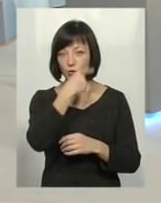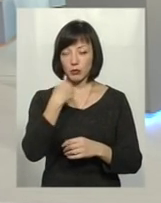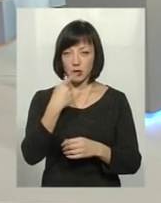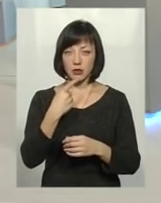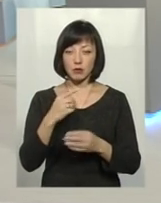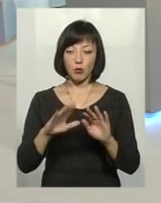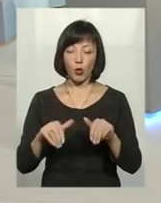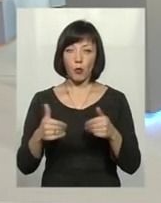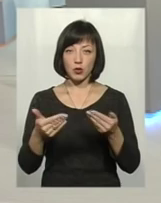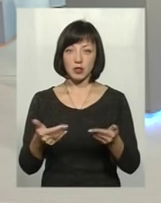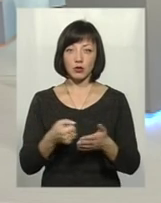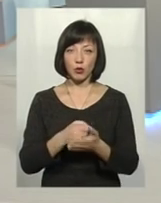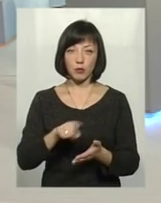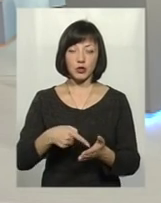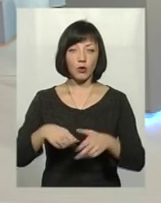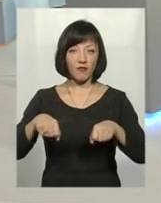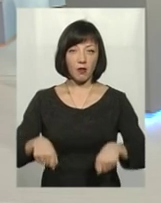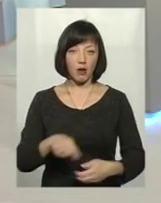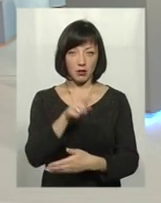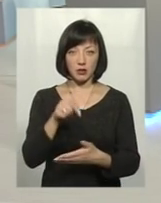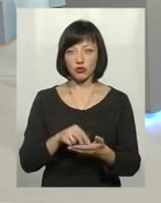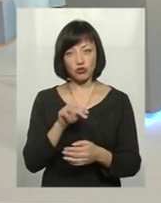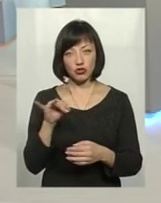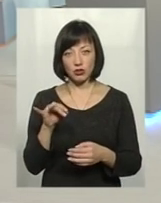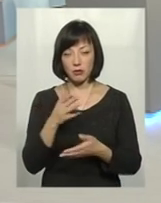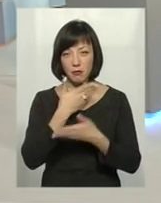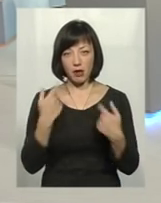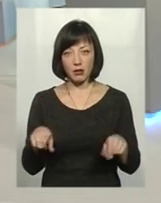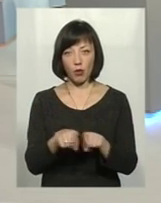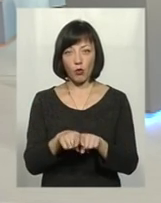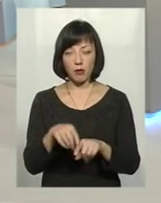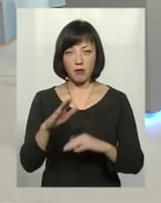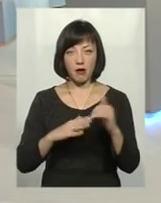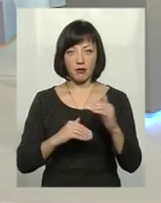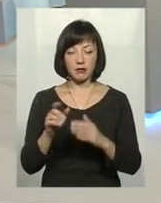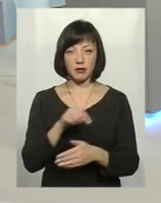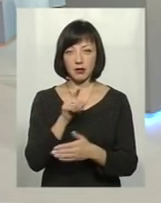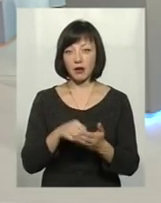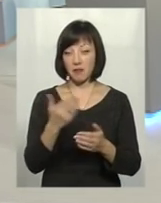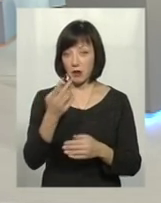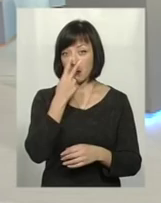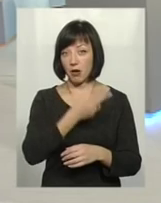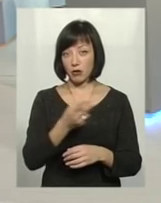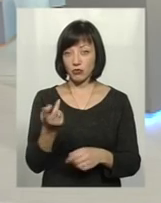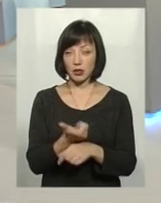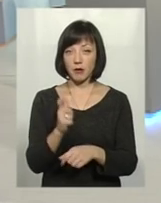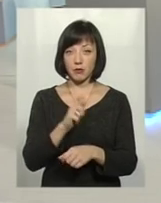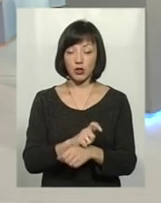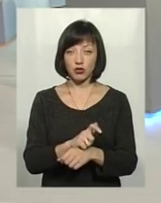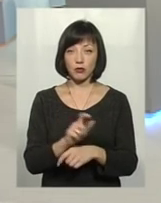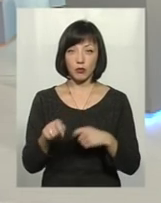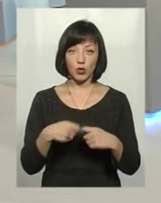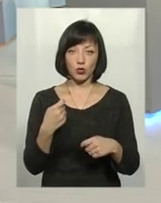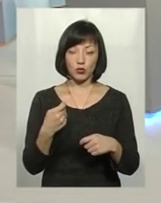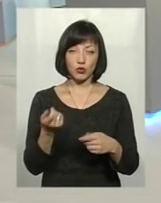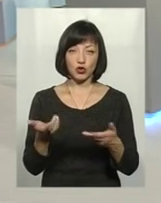з пропозиціями до міської влади? Чи немає такої практики? Адже ви бачите найбільше у